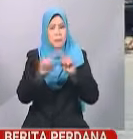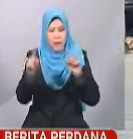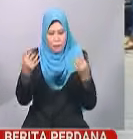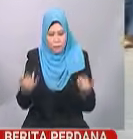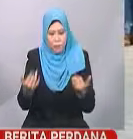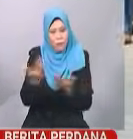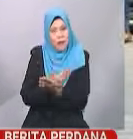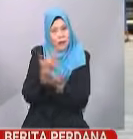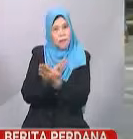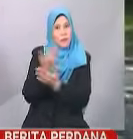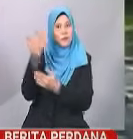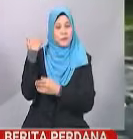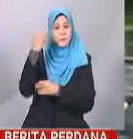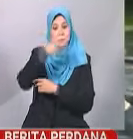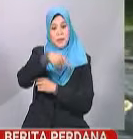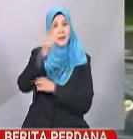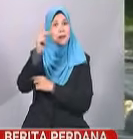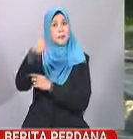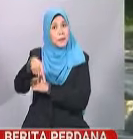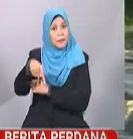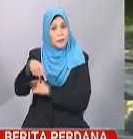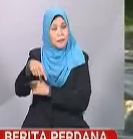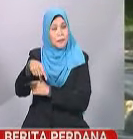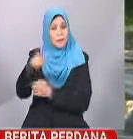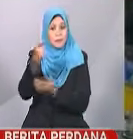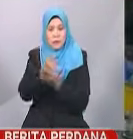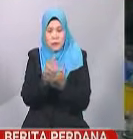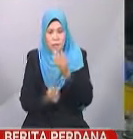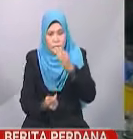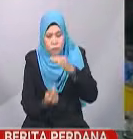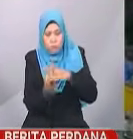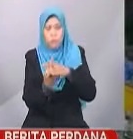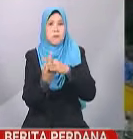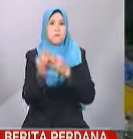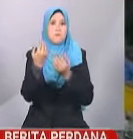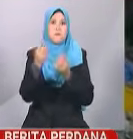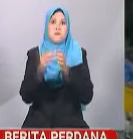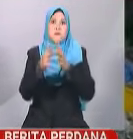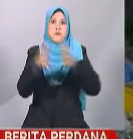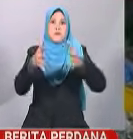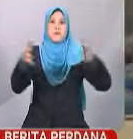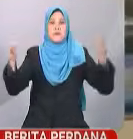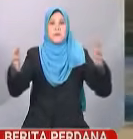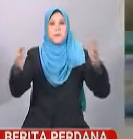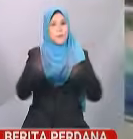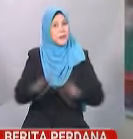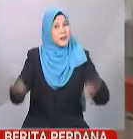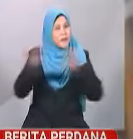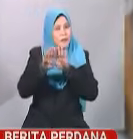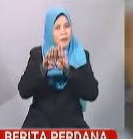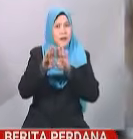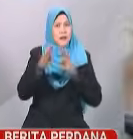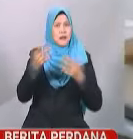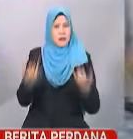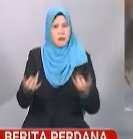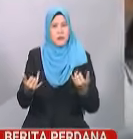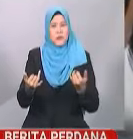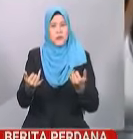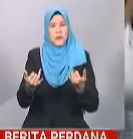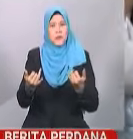ini, sewaktu PKP, tiba-tiba isu ini menjadi besar. Dan ini juga menghairankan